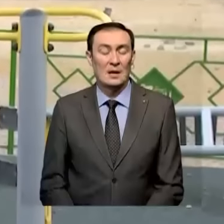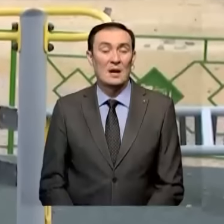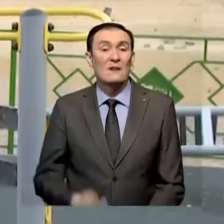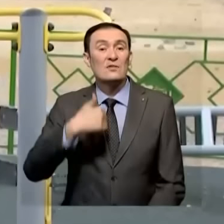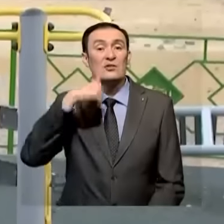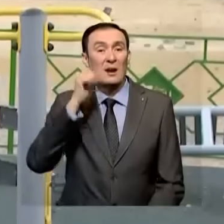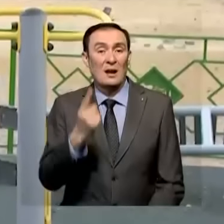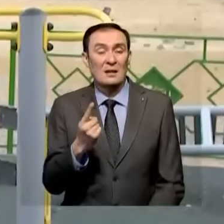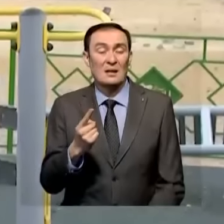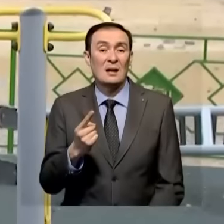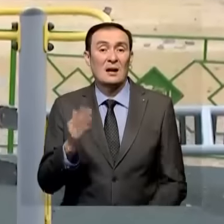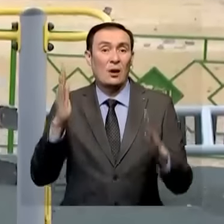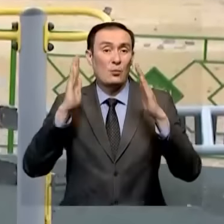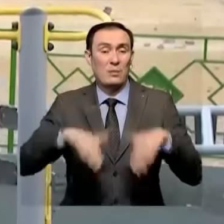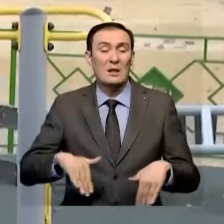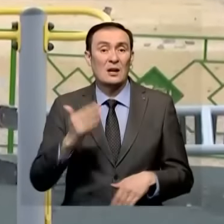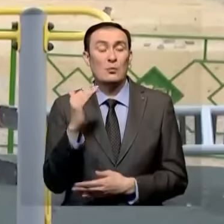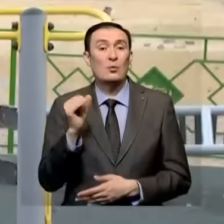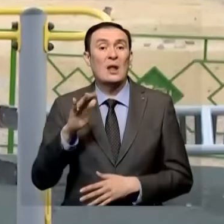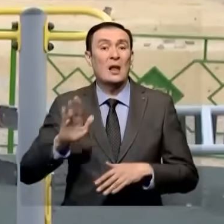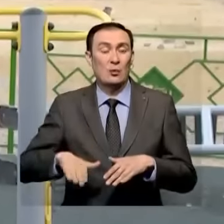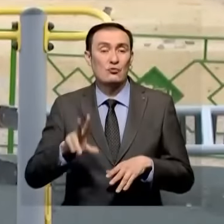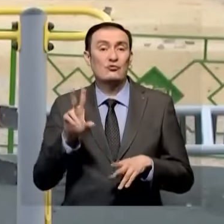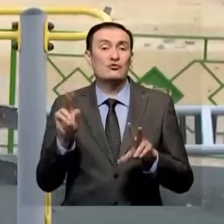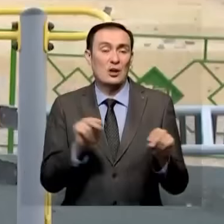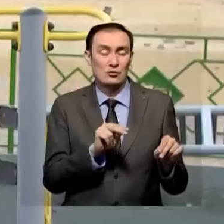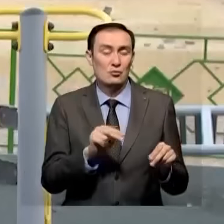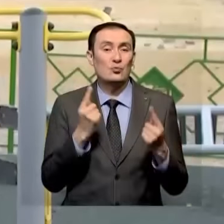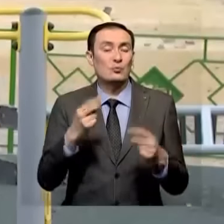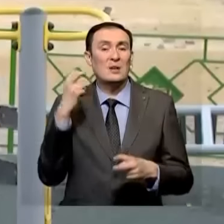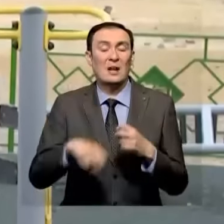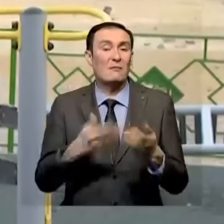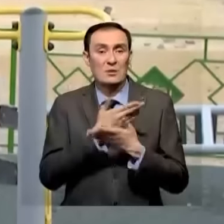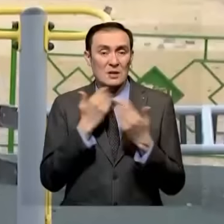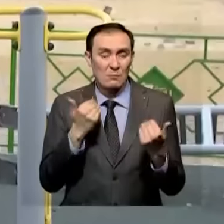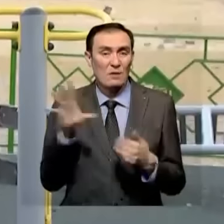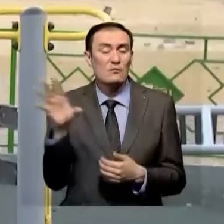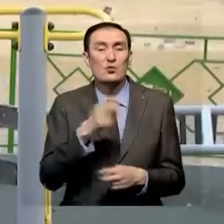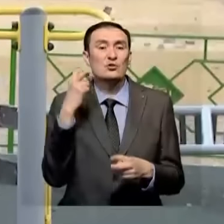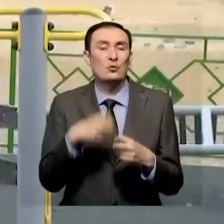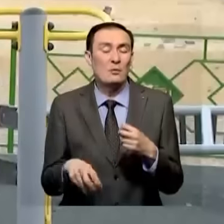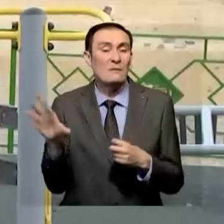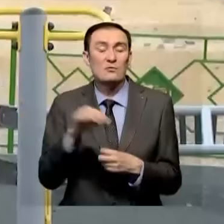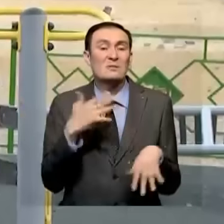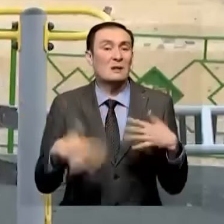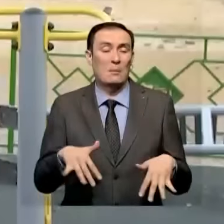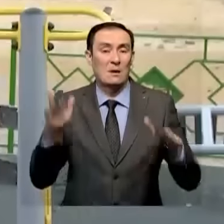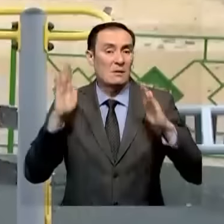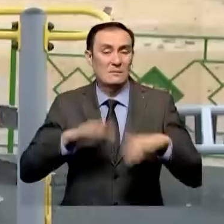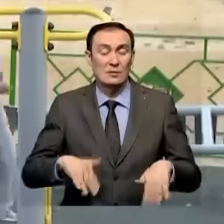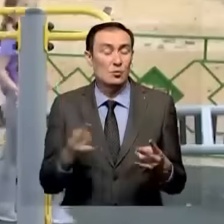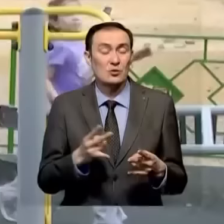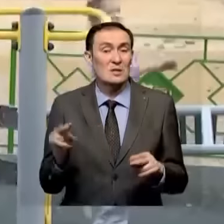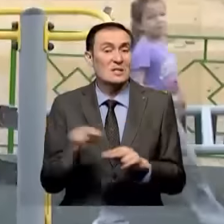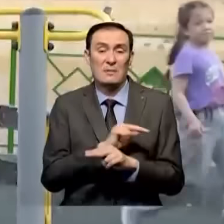Буквально вчера одна из конструкций упала ребенку на ногу. К счастью, обошлось без серьезных травм. Все сломано, все разваливается. С этим надо что-то